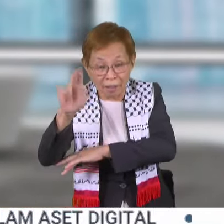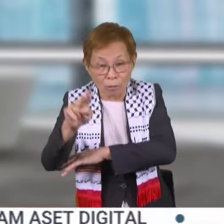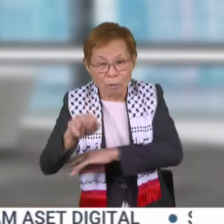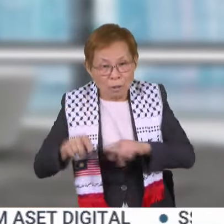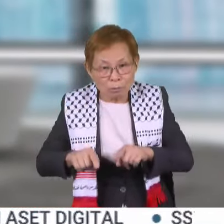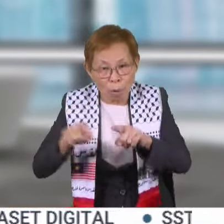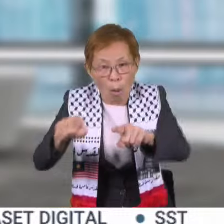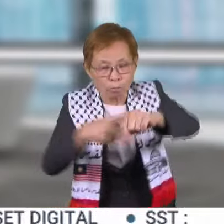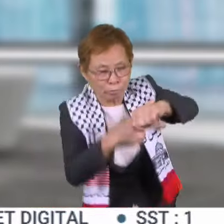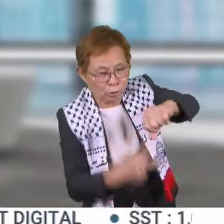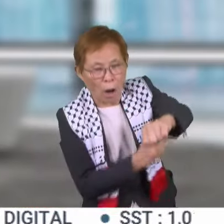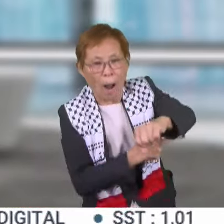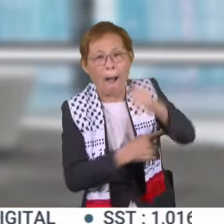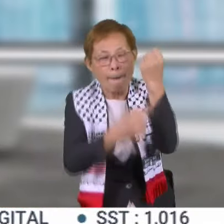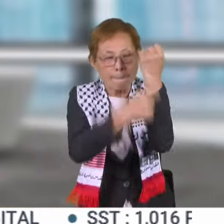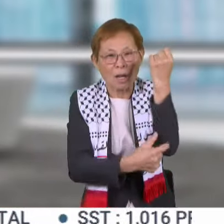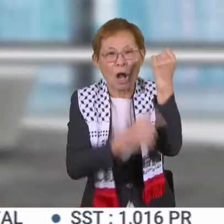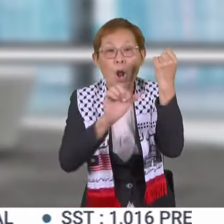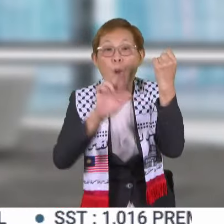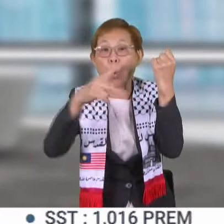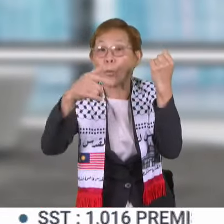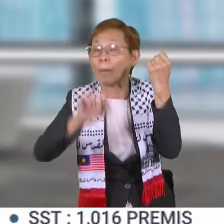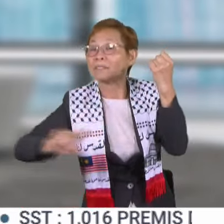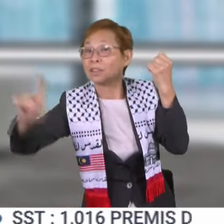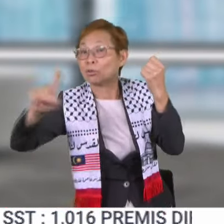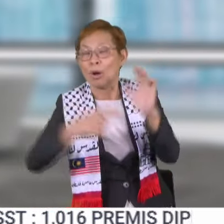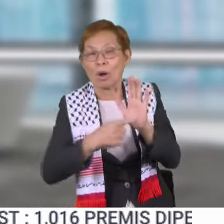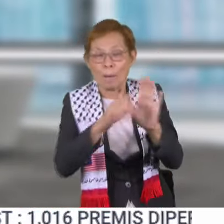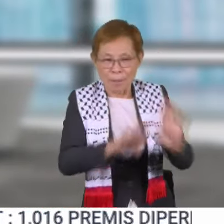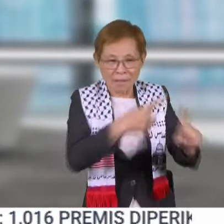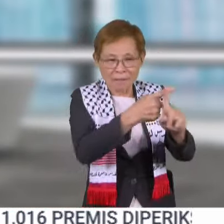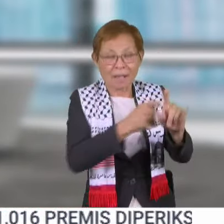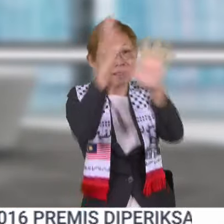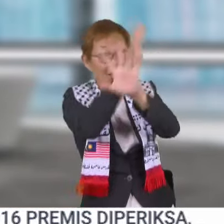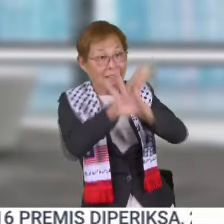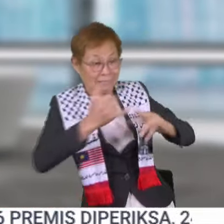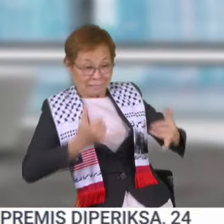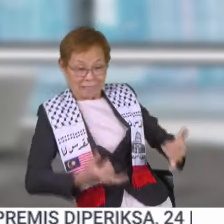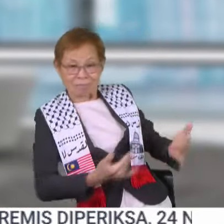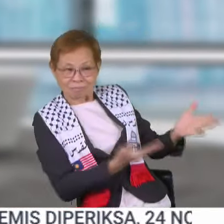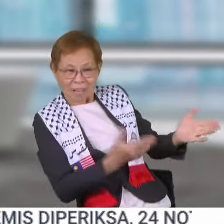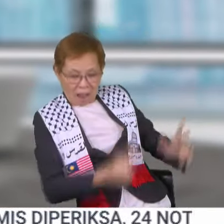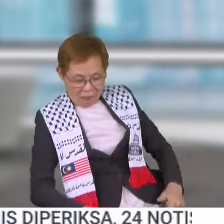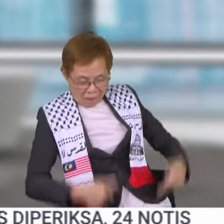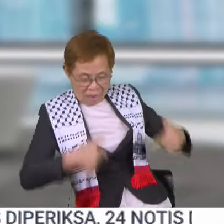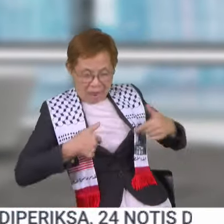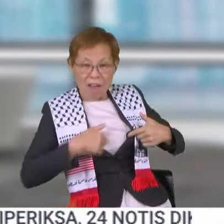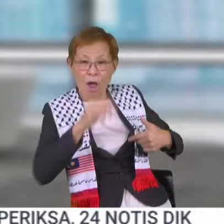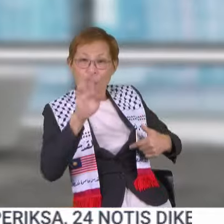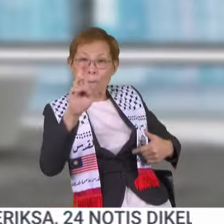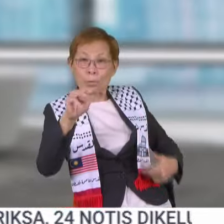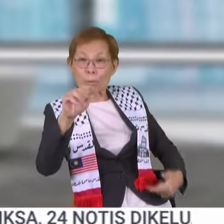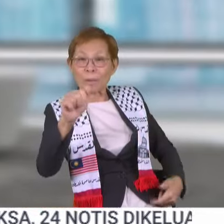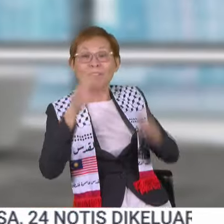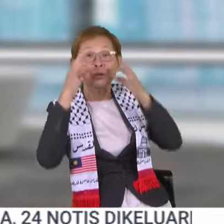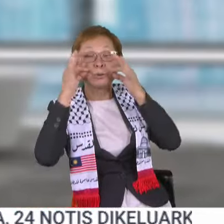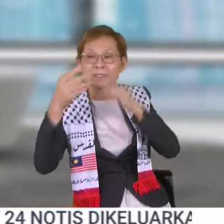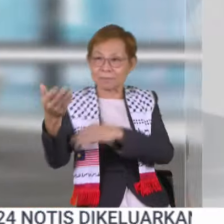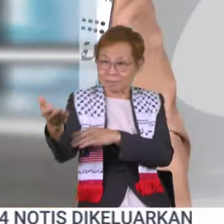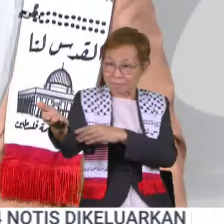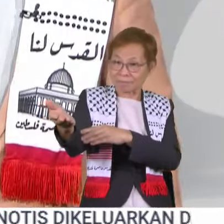jambatan batang lupar satu dan itu antara paparan dari bumi kenyalang hari ini langsung saja bersama bumawin di Kuching